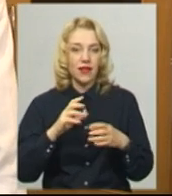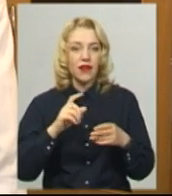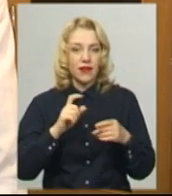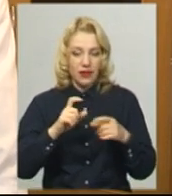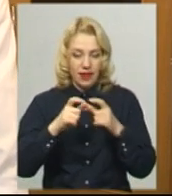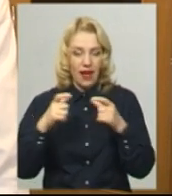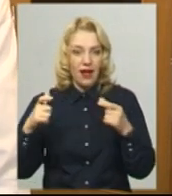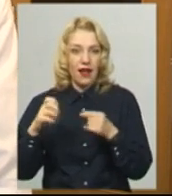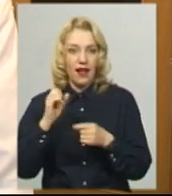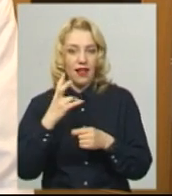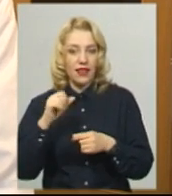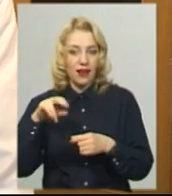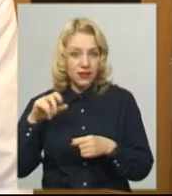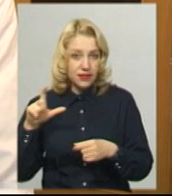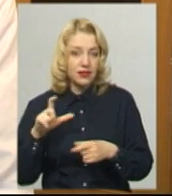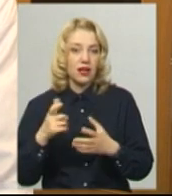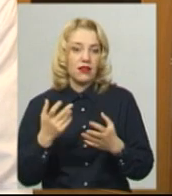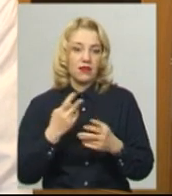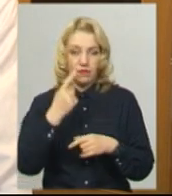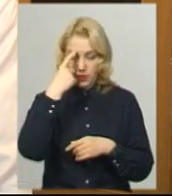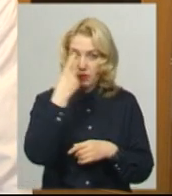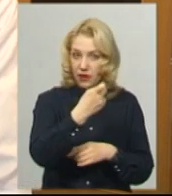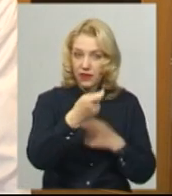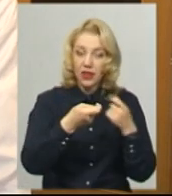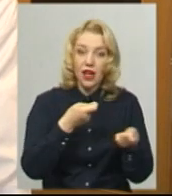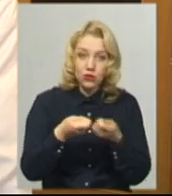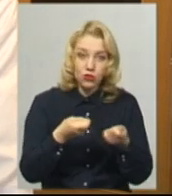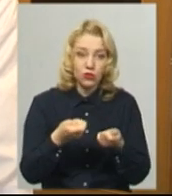до відома контролюючі органи, якщо,